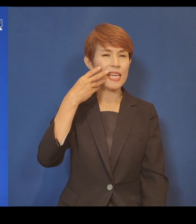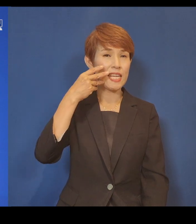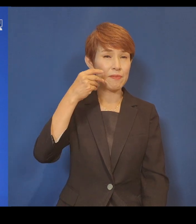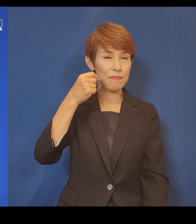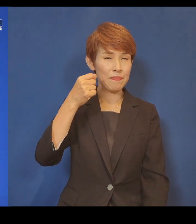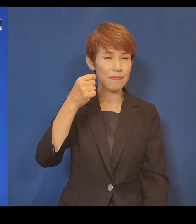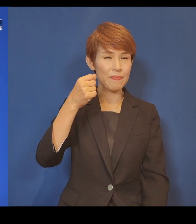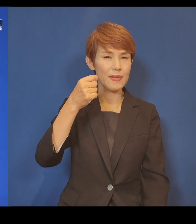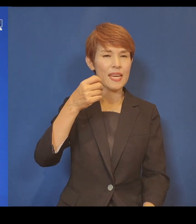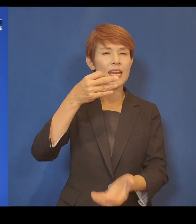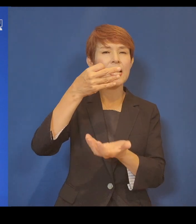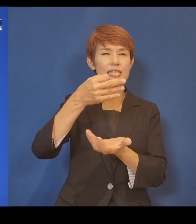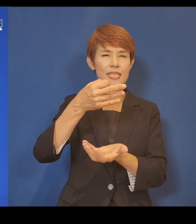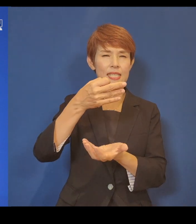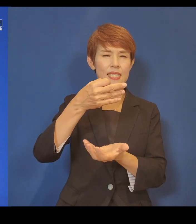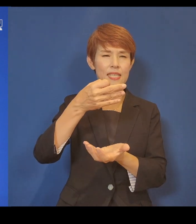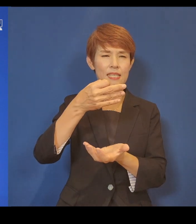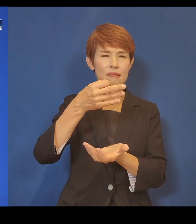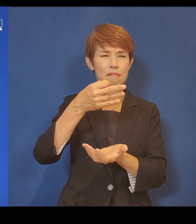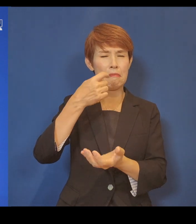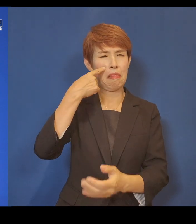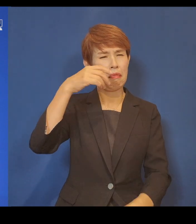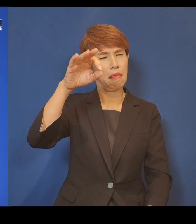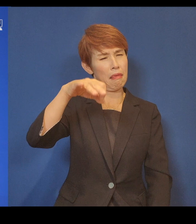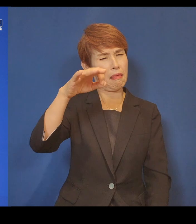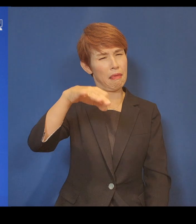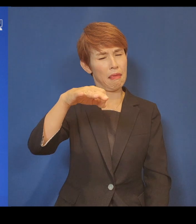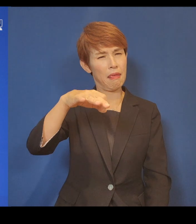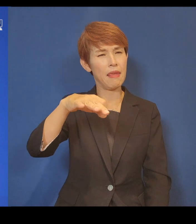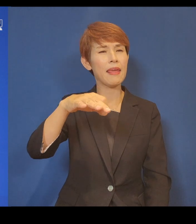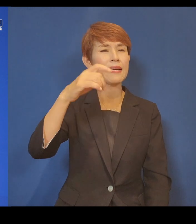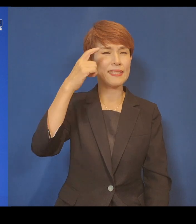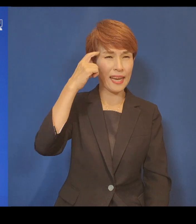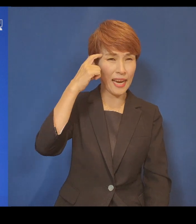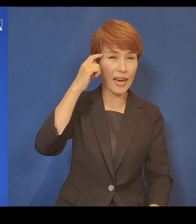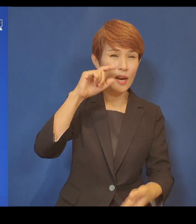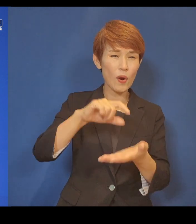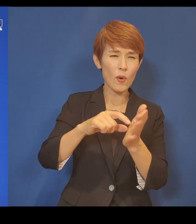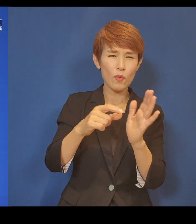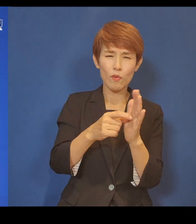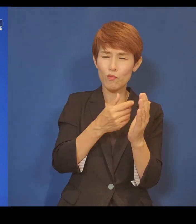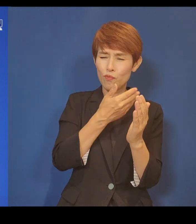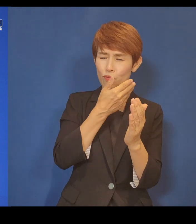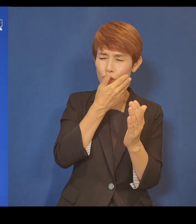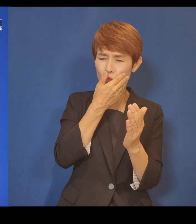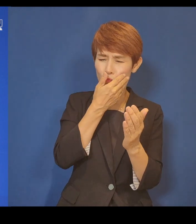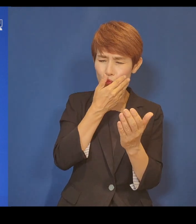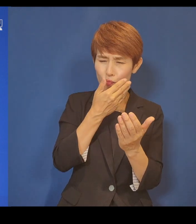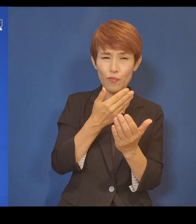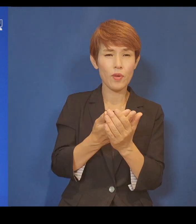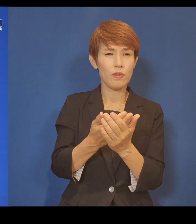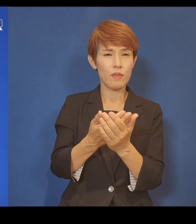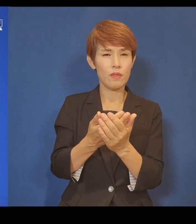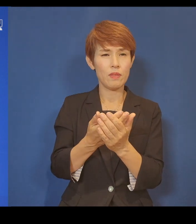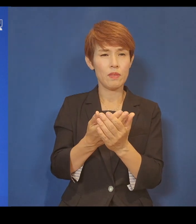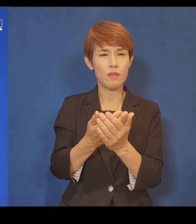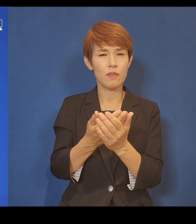기름의 가치를 무가치할 정도로 보이게 만들 만큼 어떤 압도적인 것이